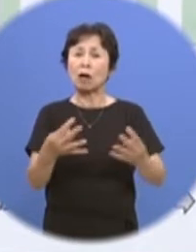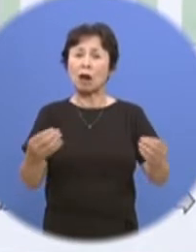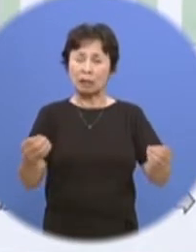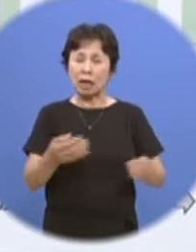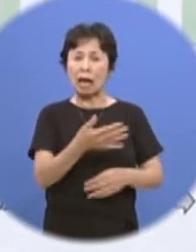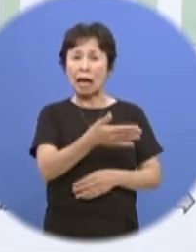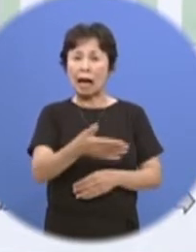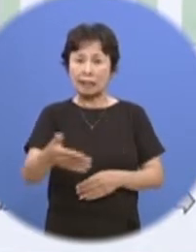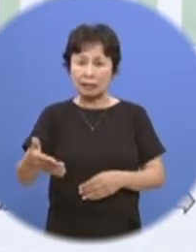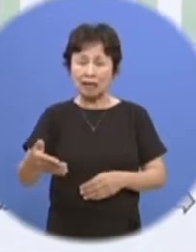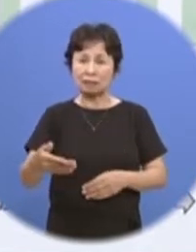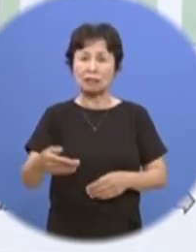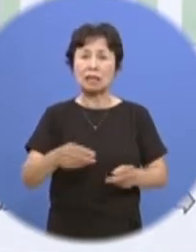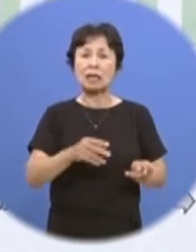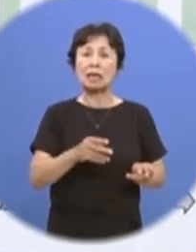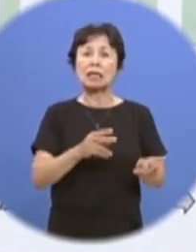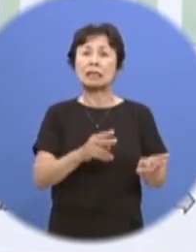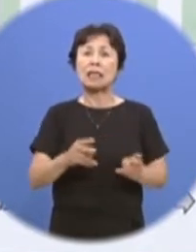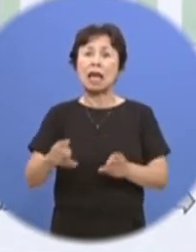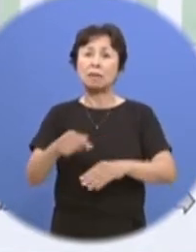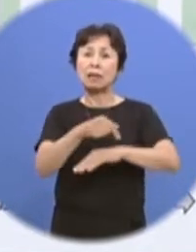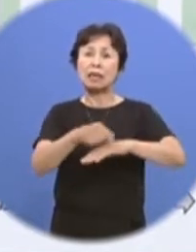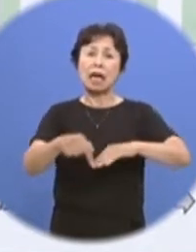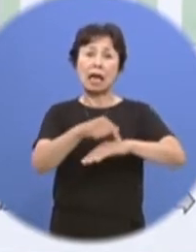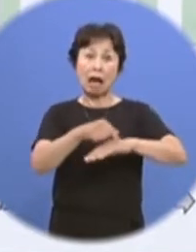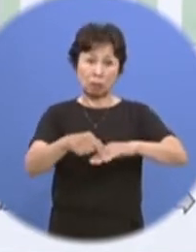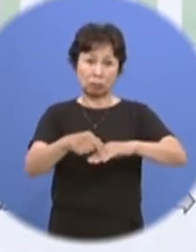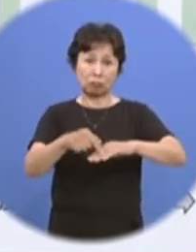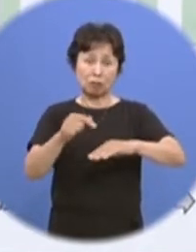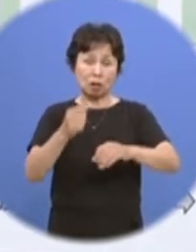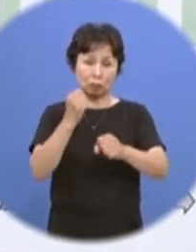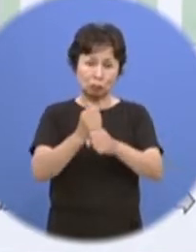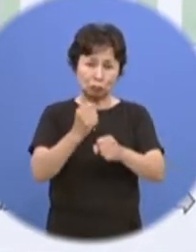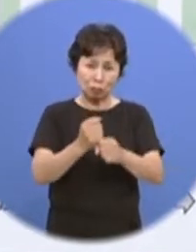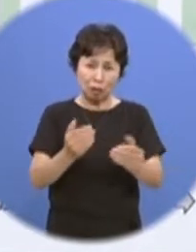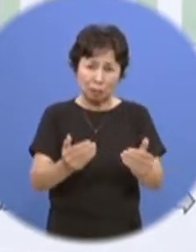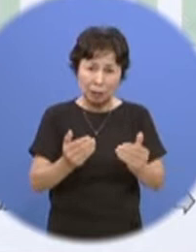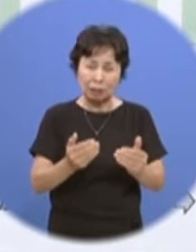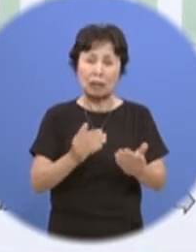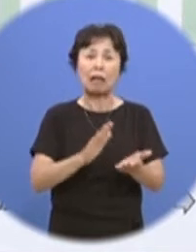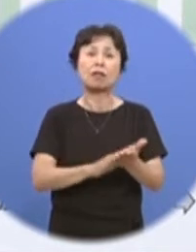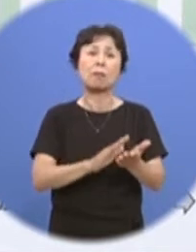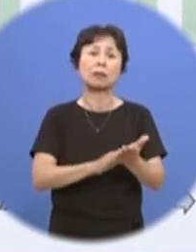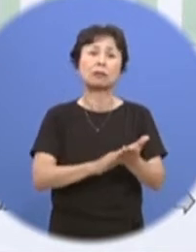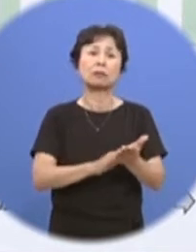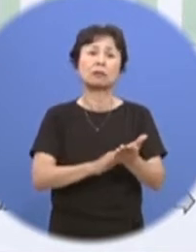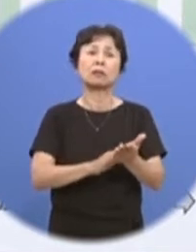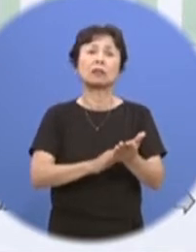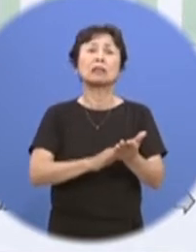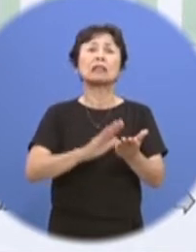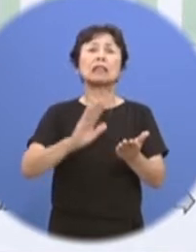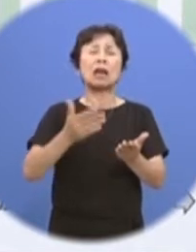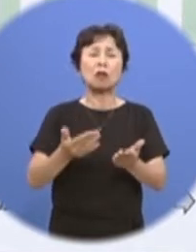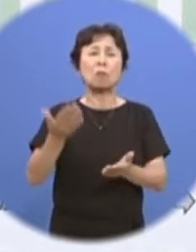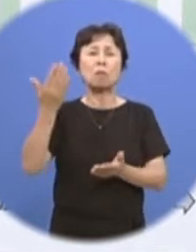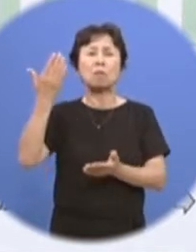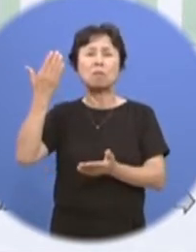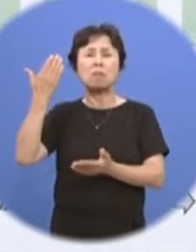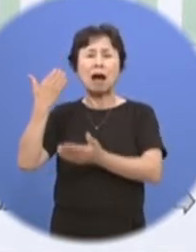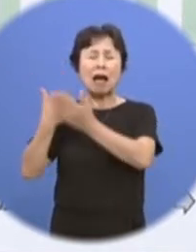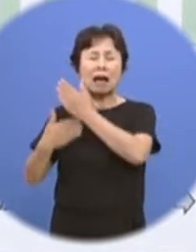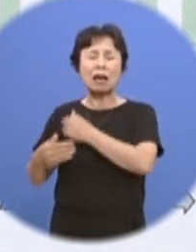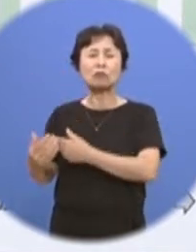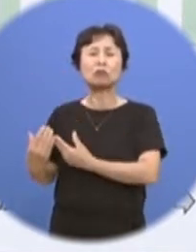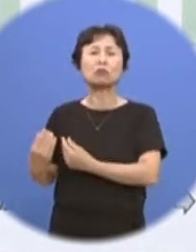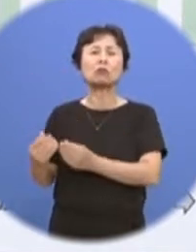画というのを実は作ることになってるんですけども、 はい、 和歌山県はずっと歴史的にあんまり作